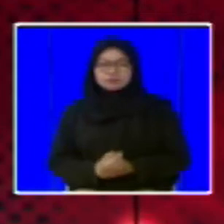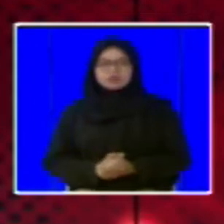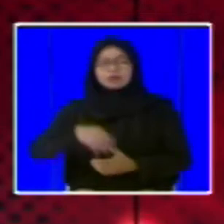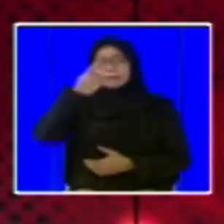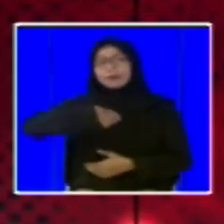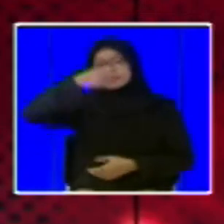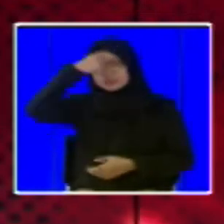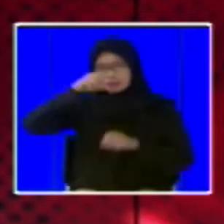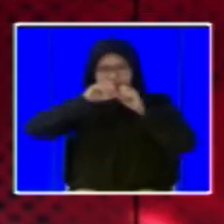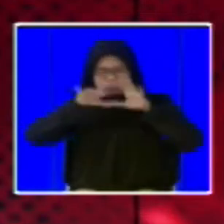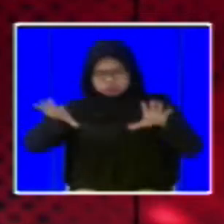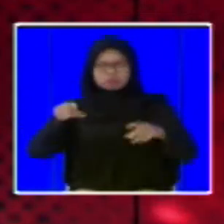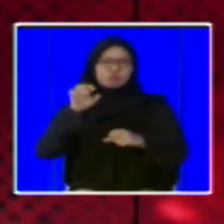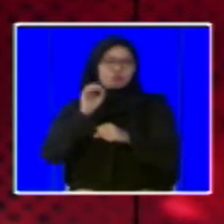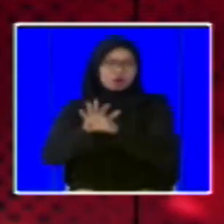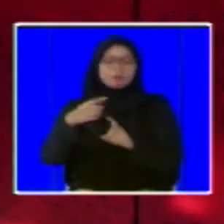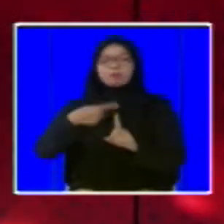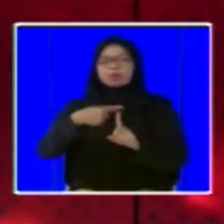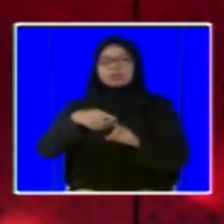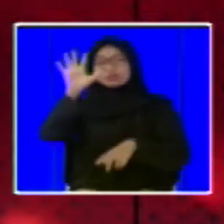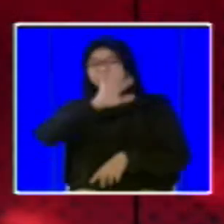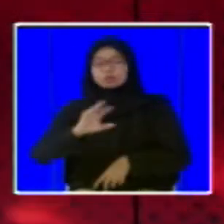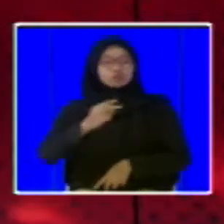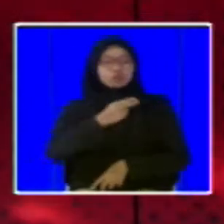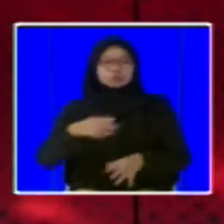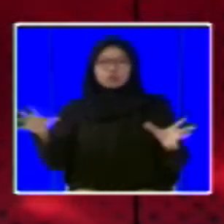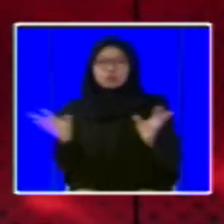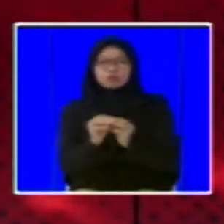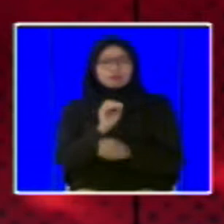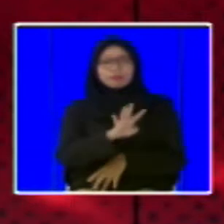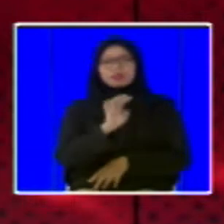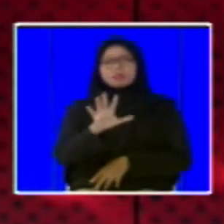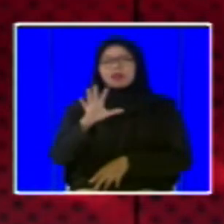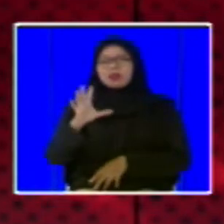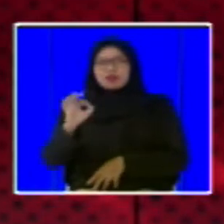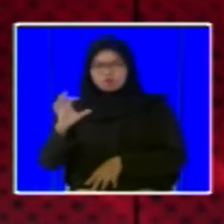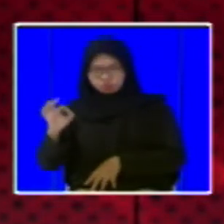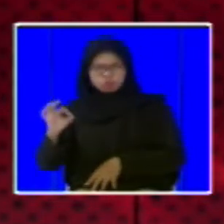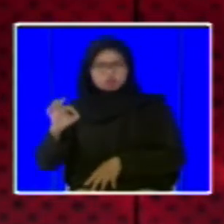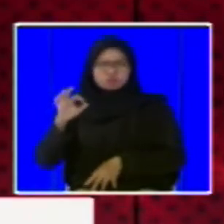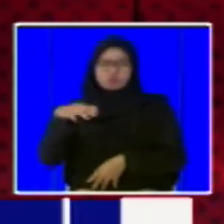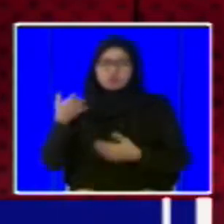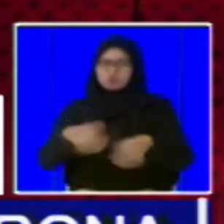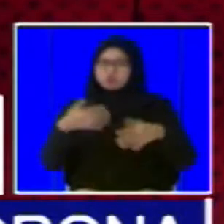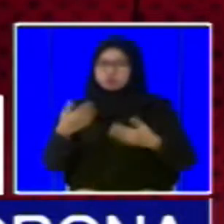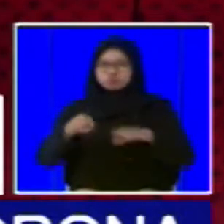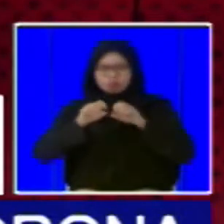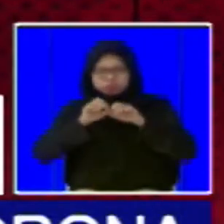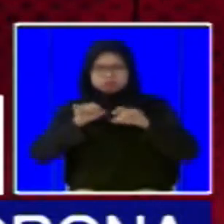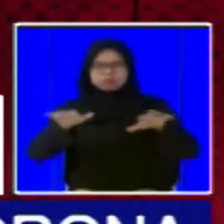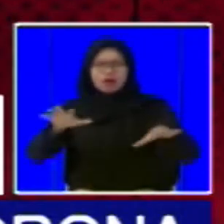Masih di Buletin iNews siang, pemirsa, pasien positif corona di tanah air telah melebihi angka 4.500 jiwa. Bahkan